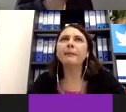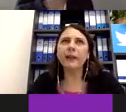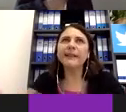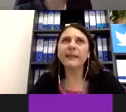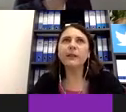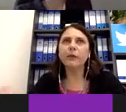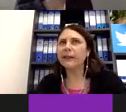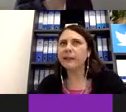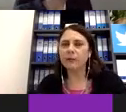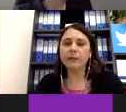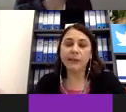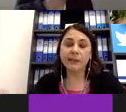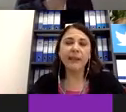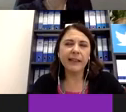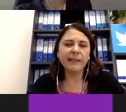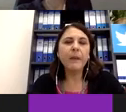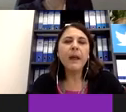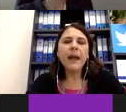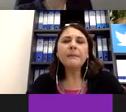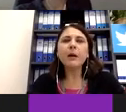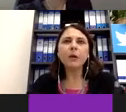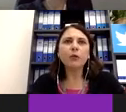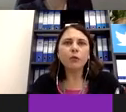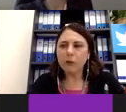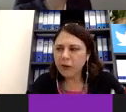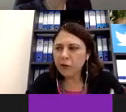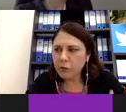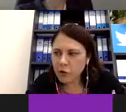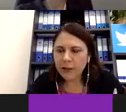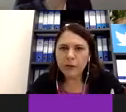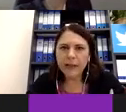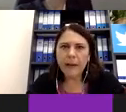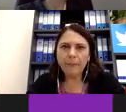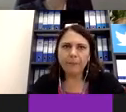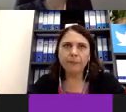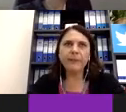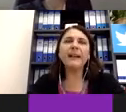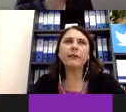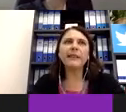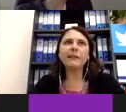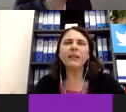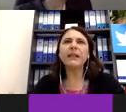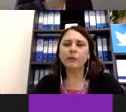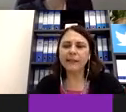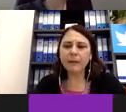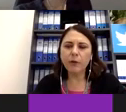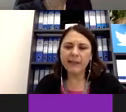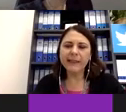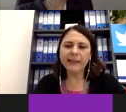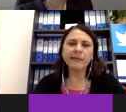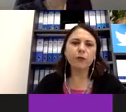consapevolezza di trovarsi in una situazione di crisi. Ed è proprio attorno a questo concetto della dell'acquisizione della